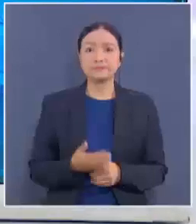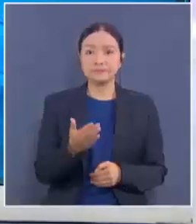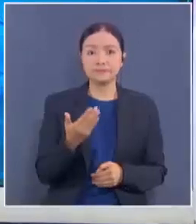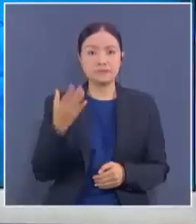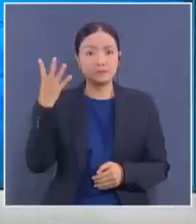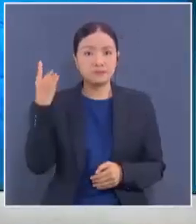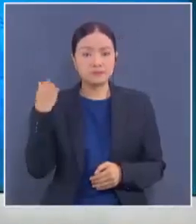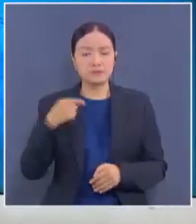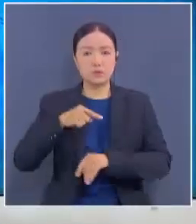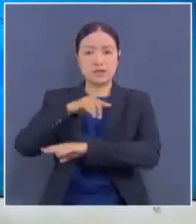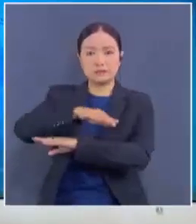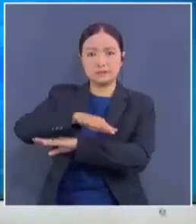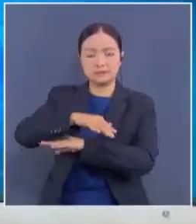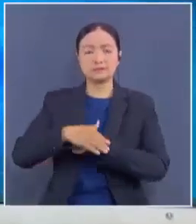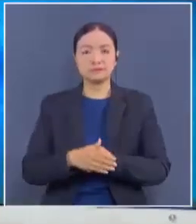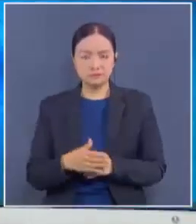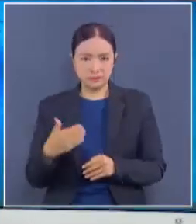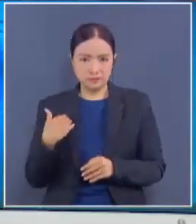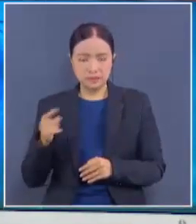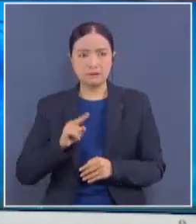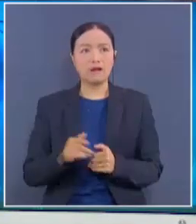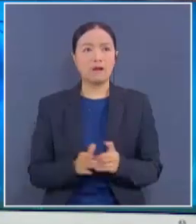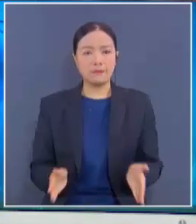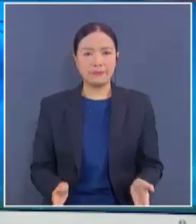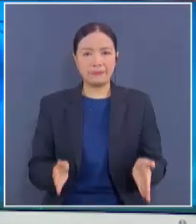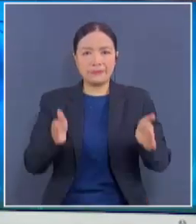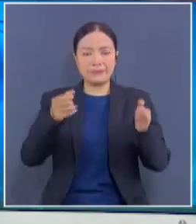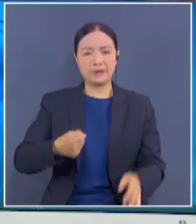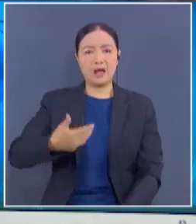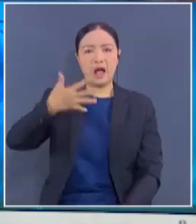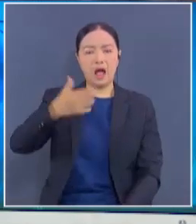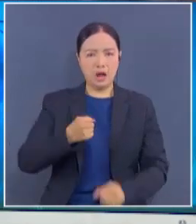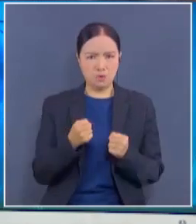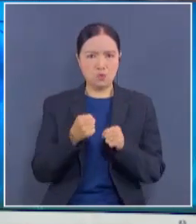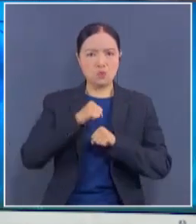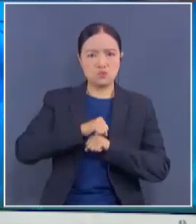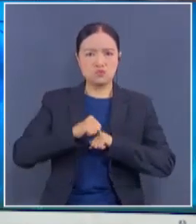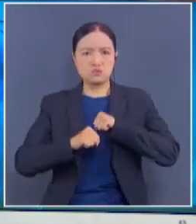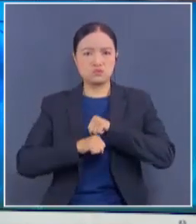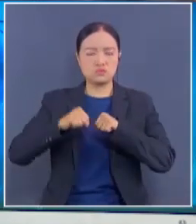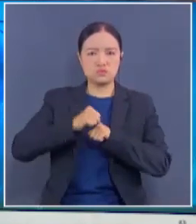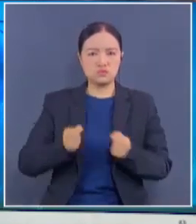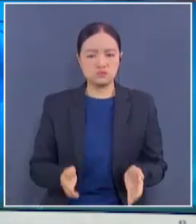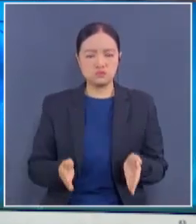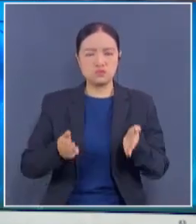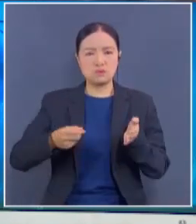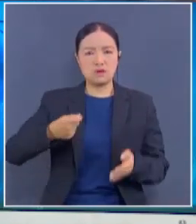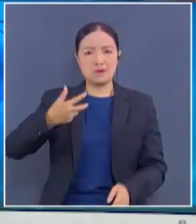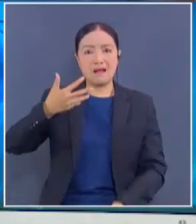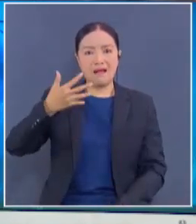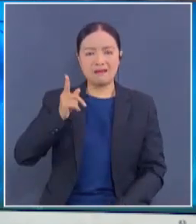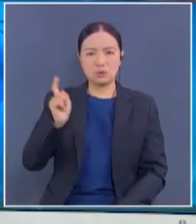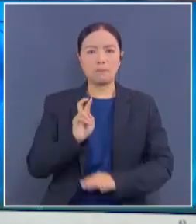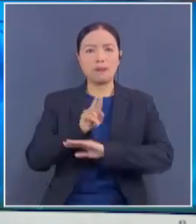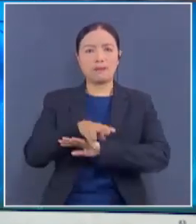คุณผู้ชมคะเมื่อวานนี้ช่วงเย็นเนี่ยนะคะเกิดเหตุอาคาร5ชั้นซึ่งกำลังก่อสร้างย่านพระราม9เนี่ยพังถล่มลงมา